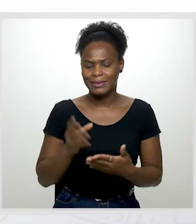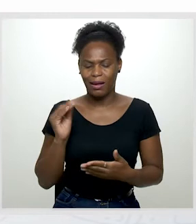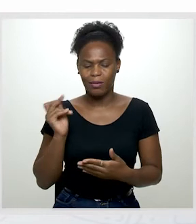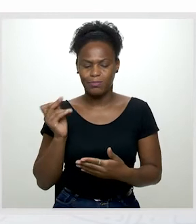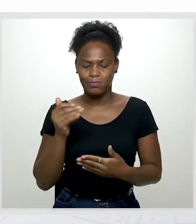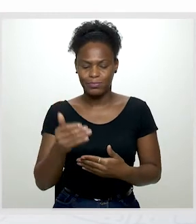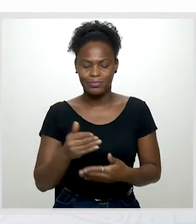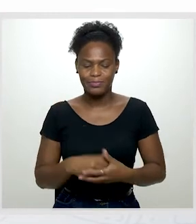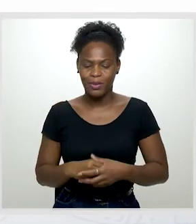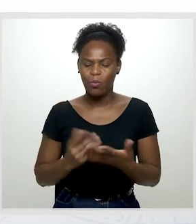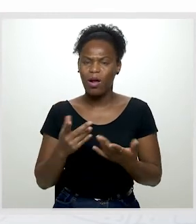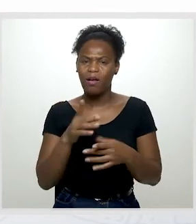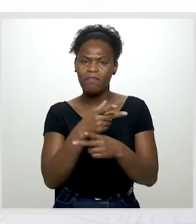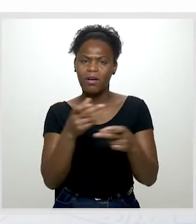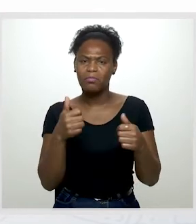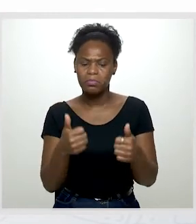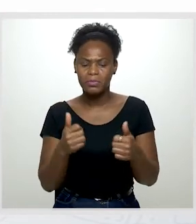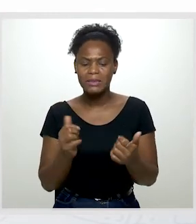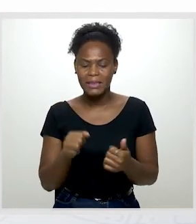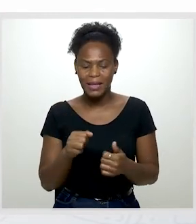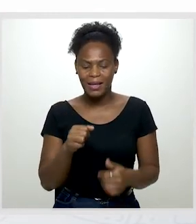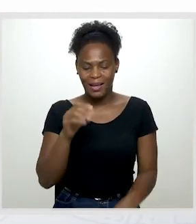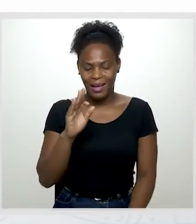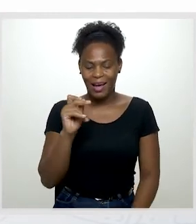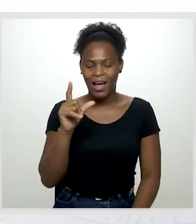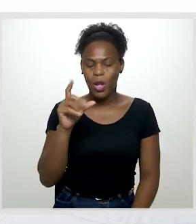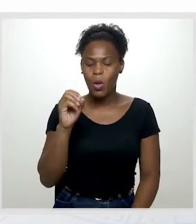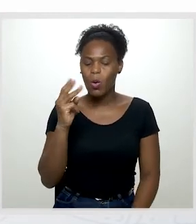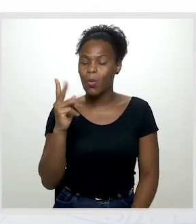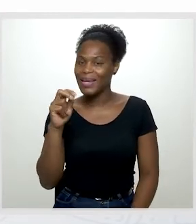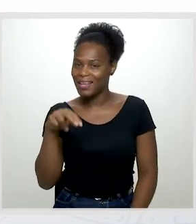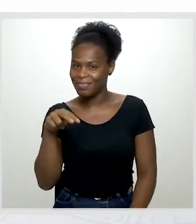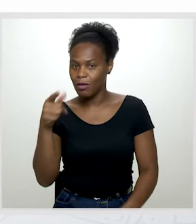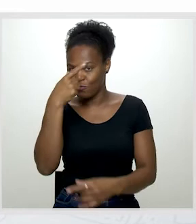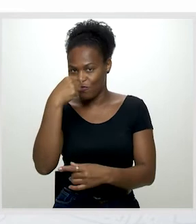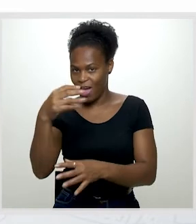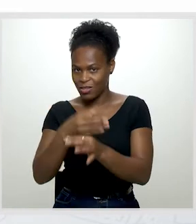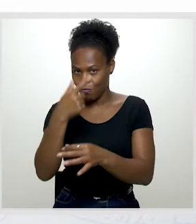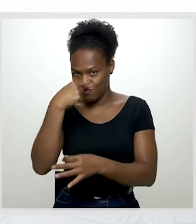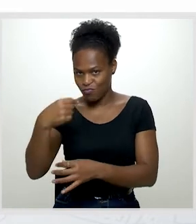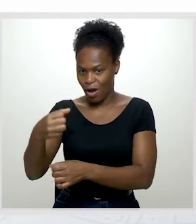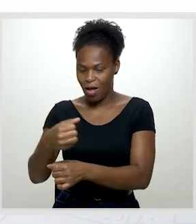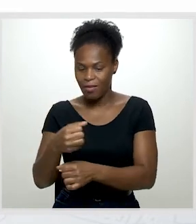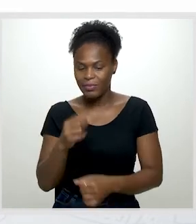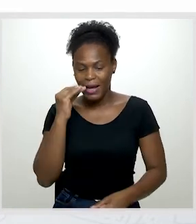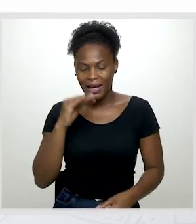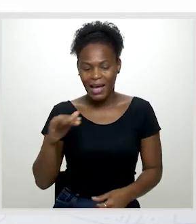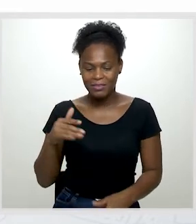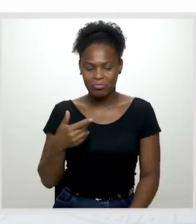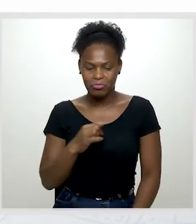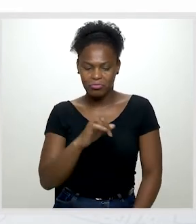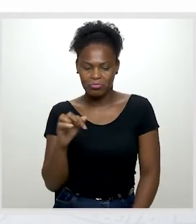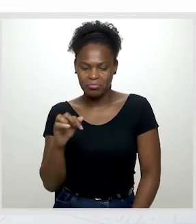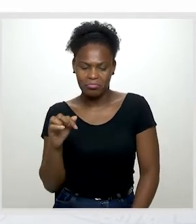Quelle est l'option correcte? Halloween 2. Nos petits-enfants les décorent. La